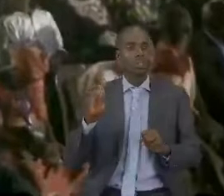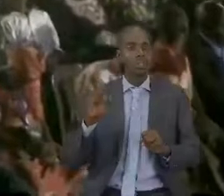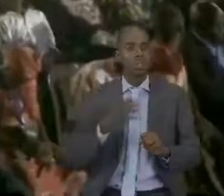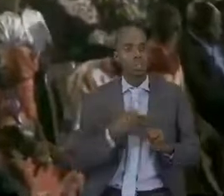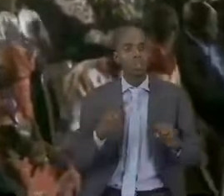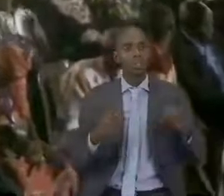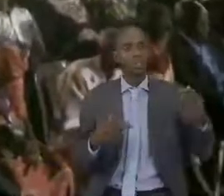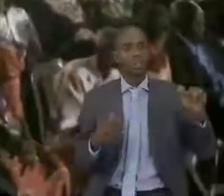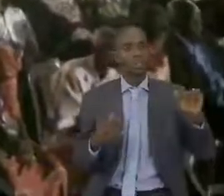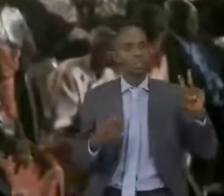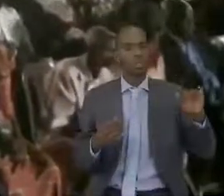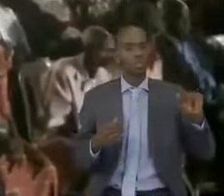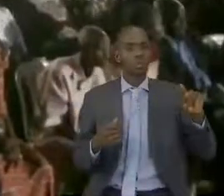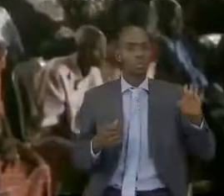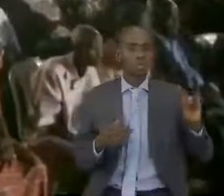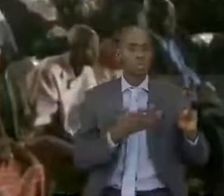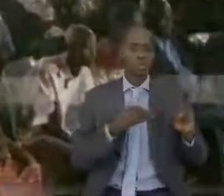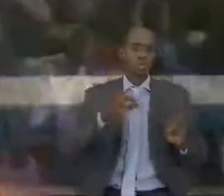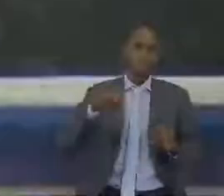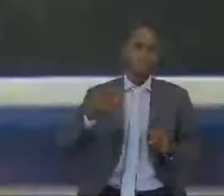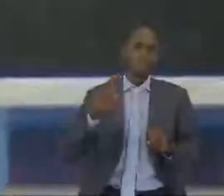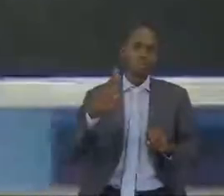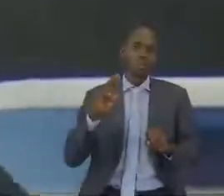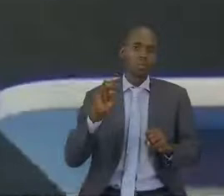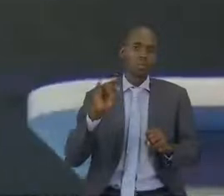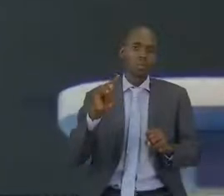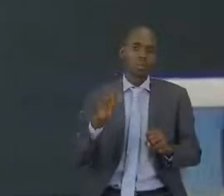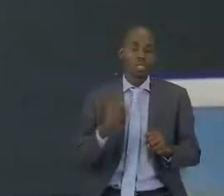Il dit, je suis descendu.